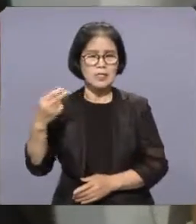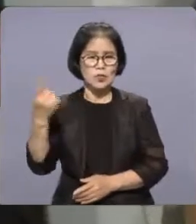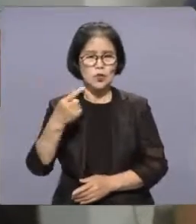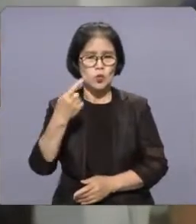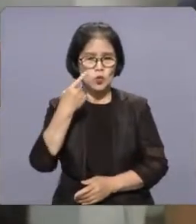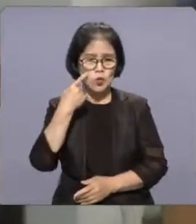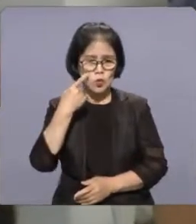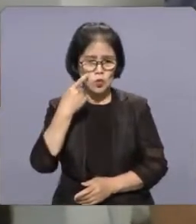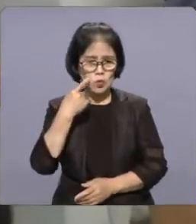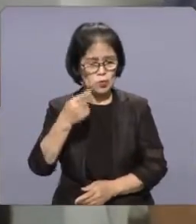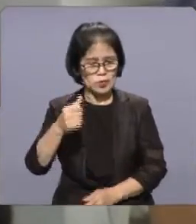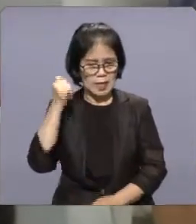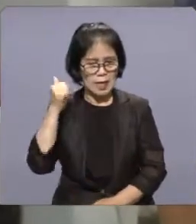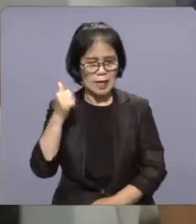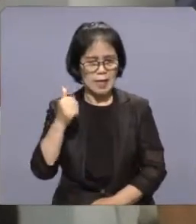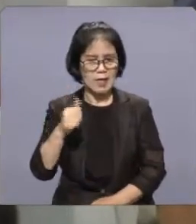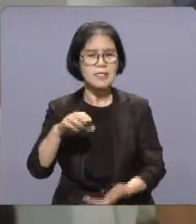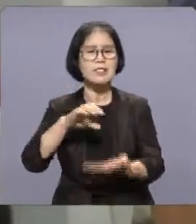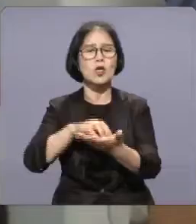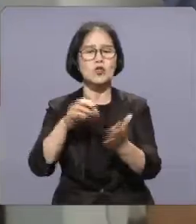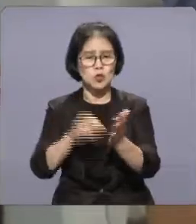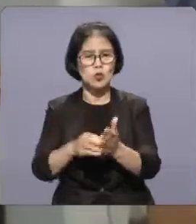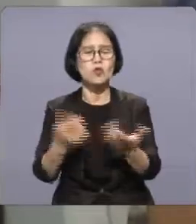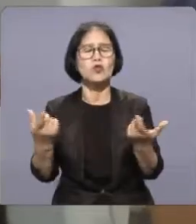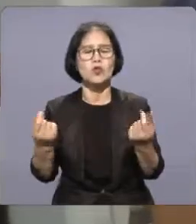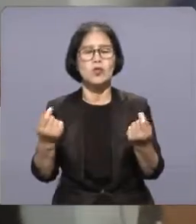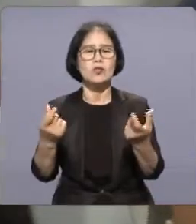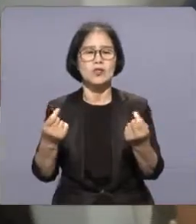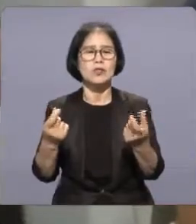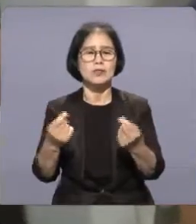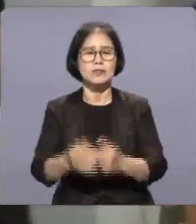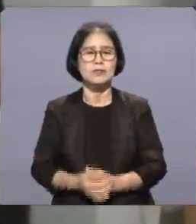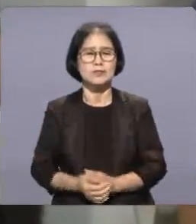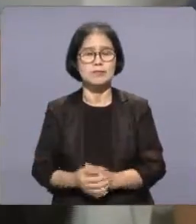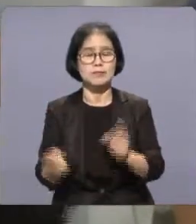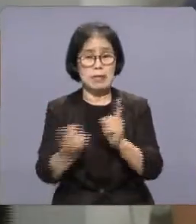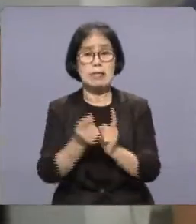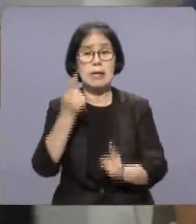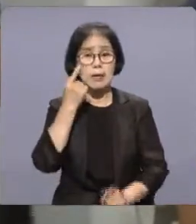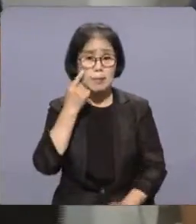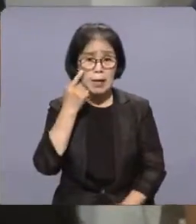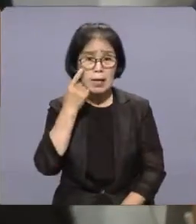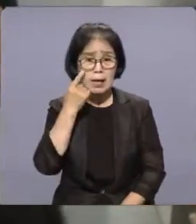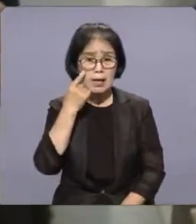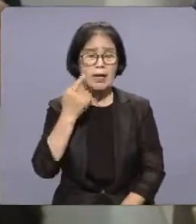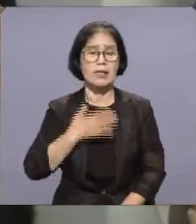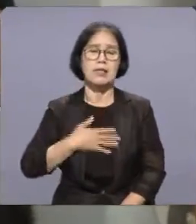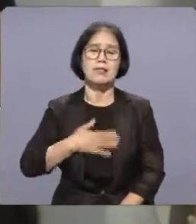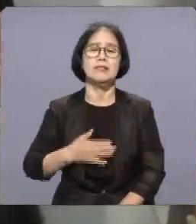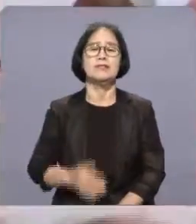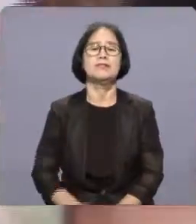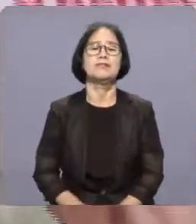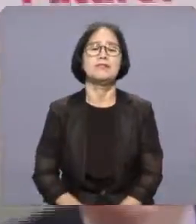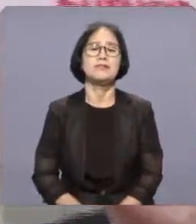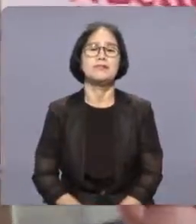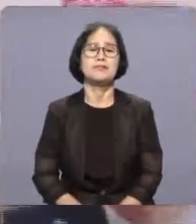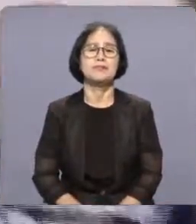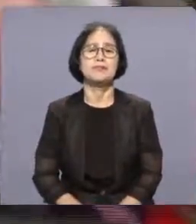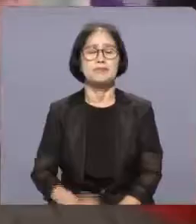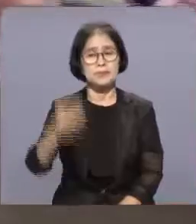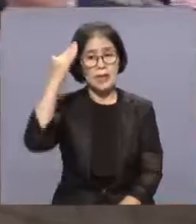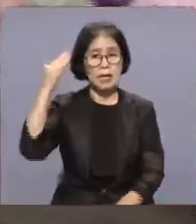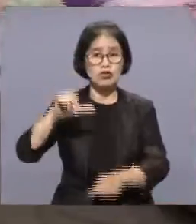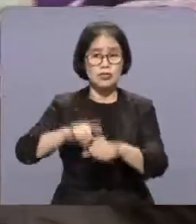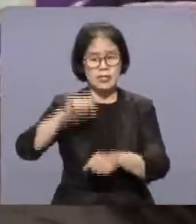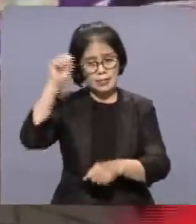이제 다음에 다시 또 보자. 그런 것도 아니겠나 싶습니다. 만나봐야지. 한국